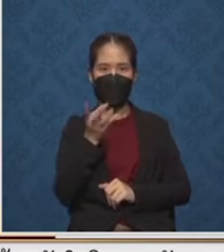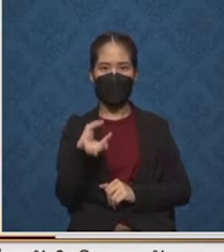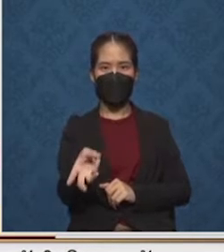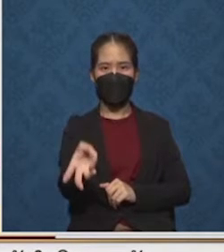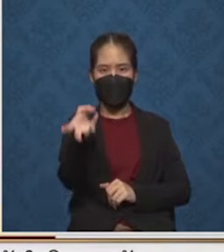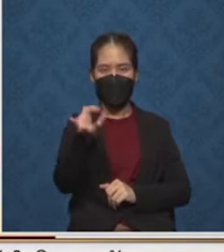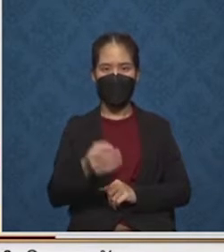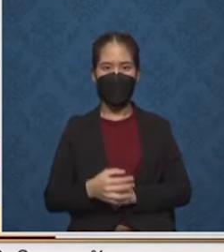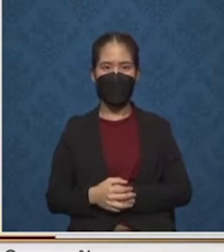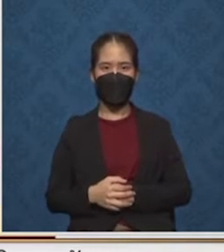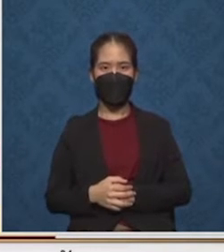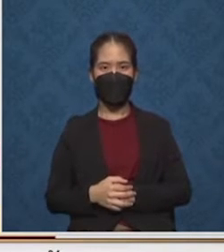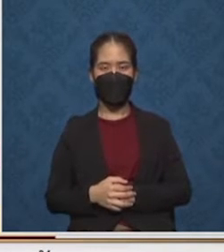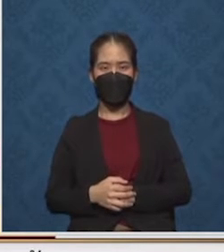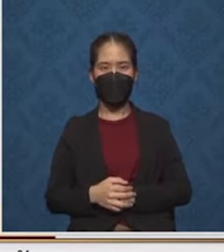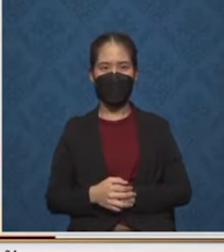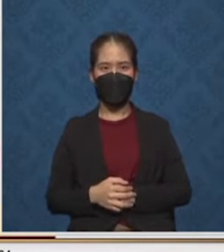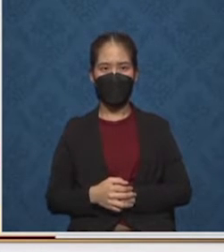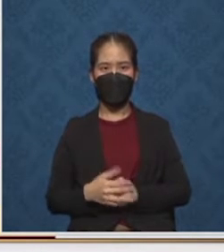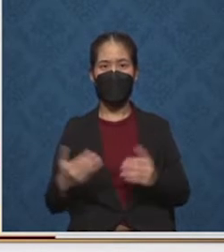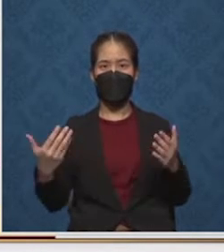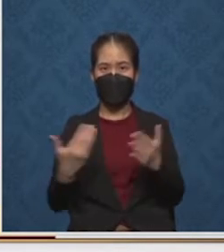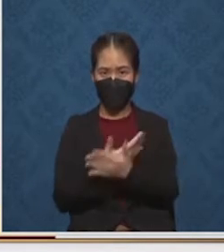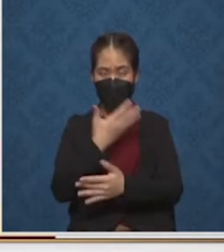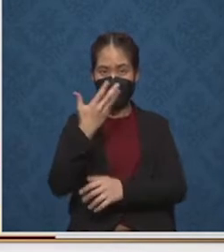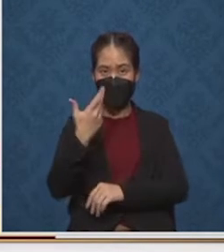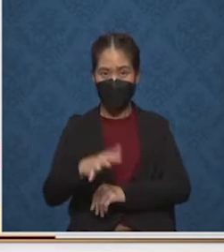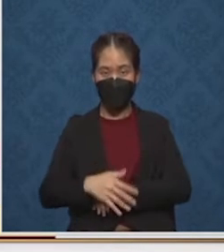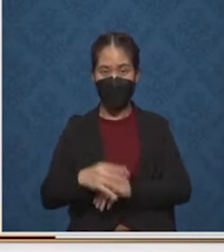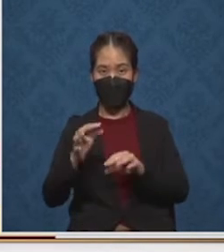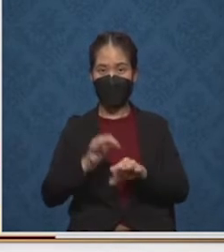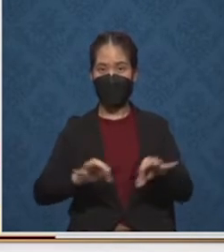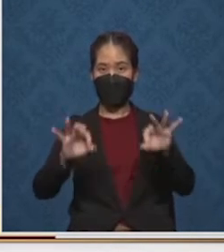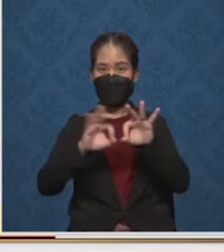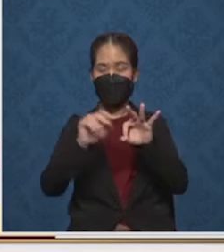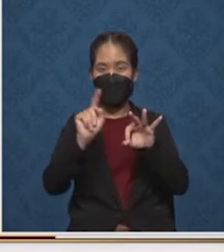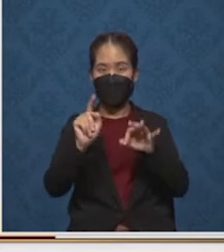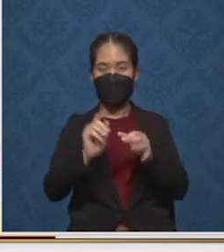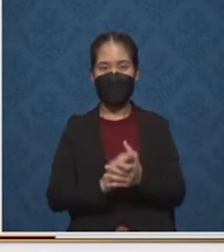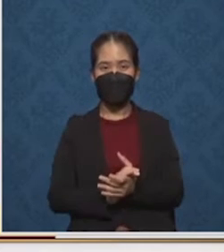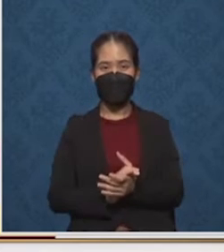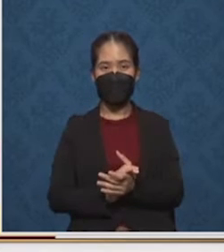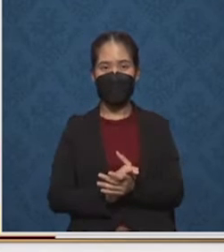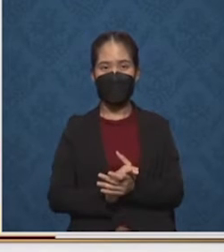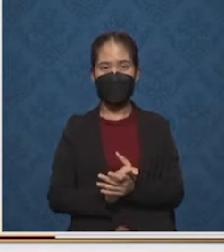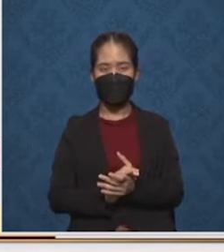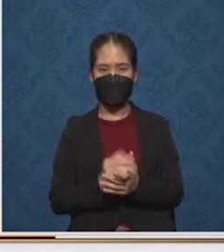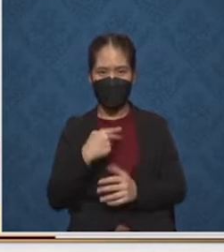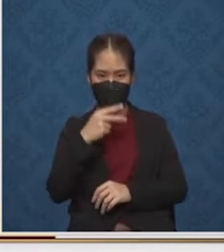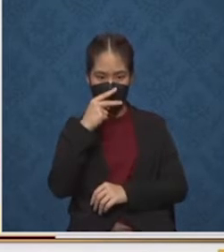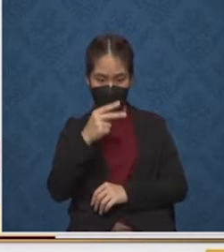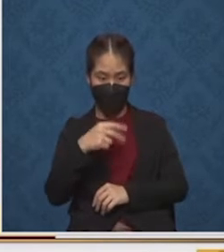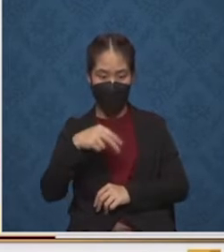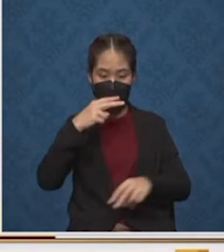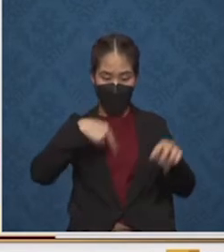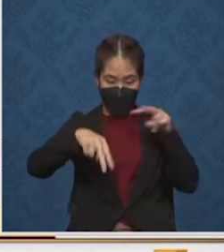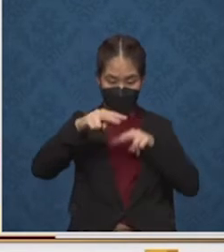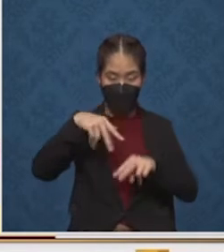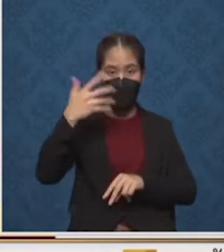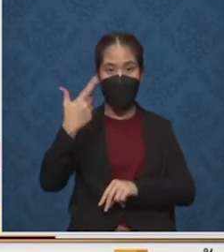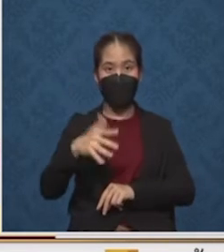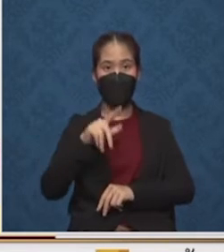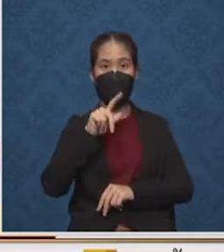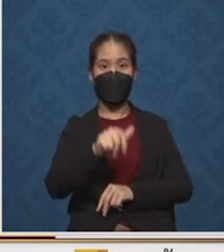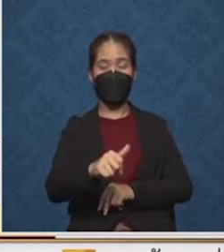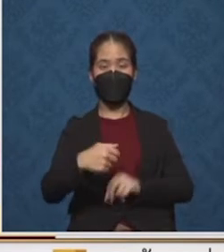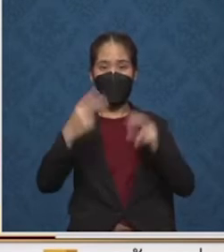เปลี่ยนกล้าแล้วเรียน 9ไม่พอครับที่มันเปลี่ยนที่สำคัญที่สุดคือความแม่นยำนะครับพลเอก